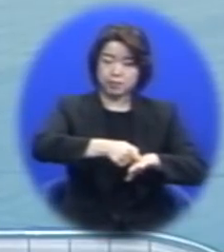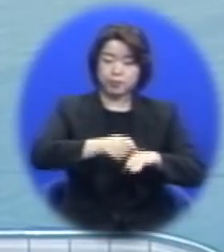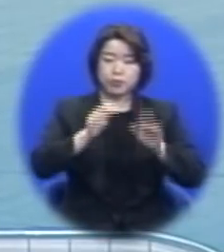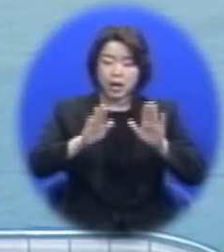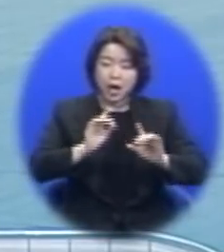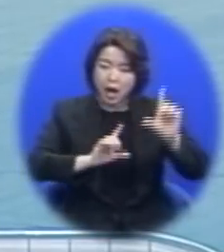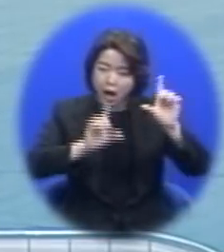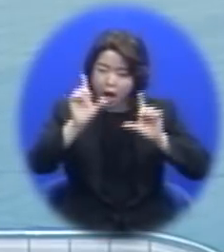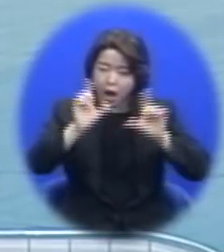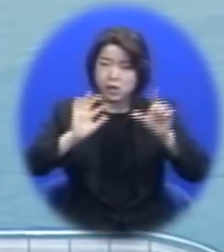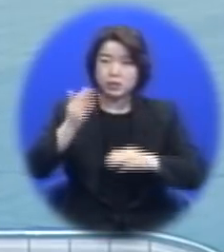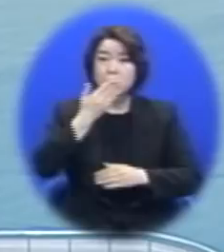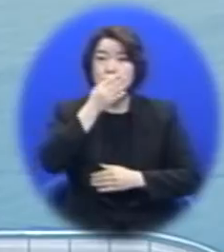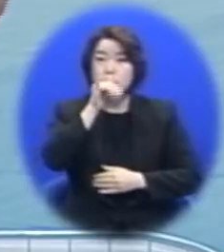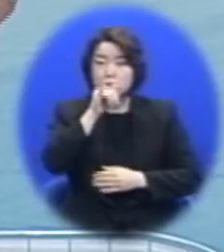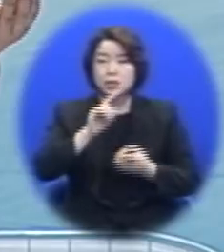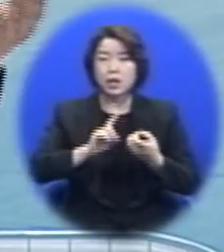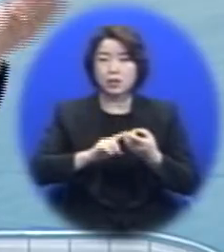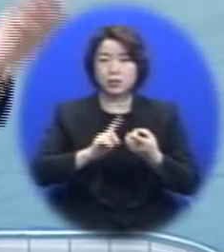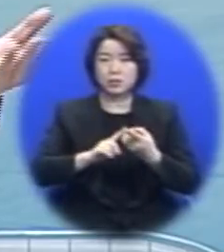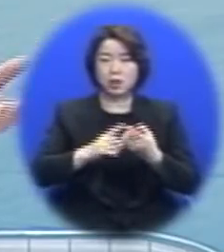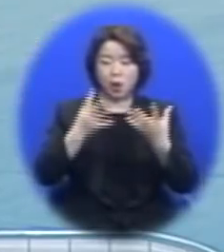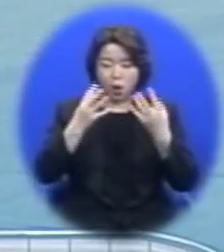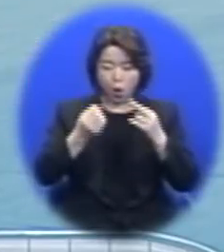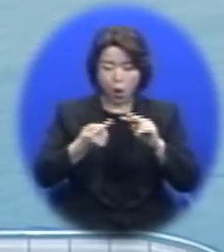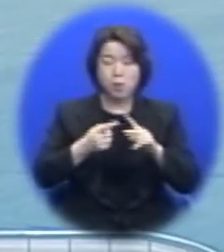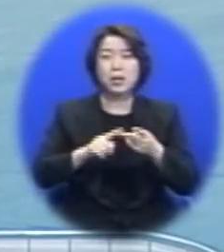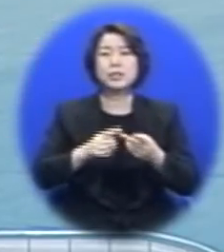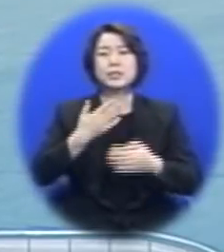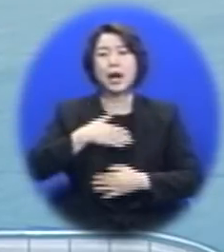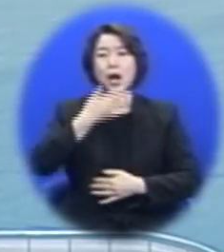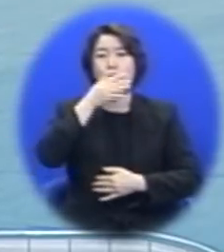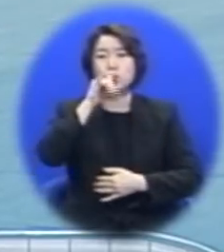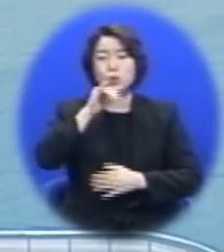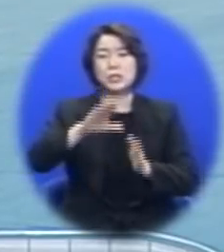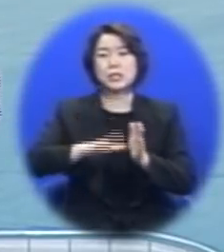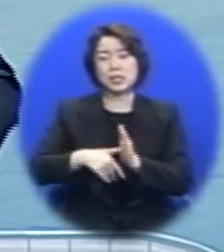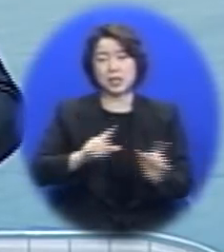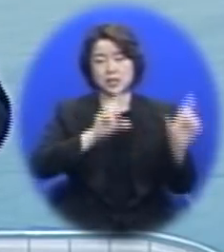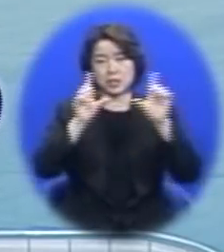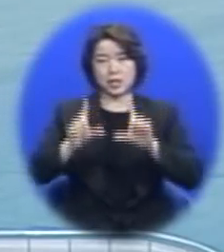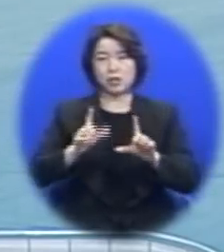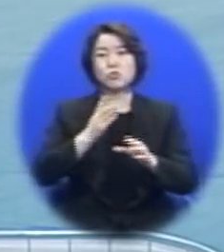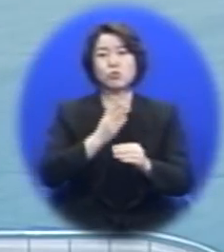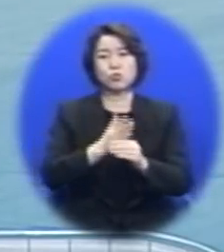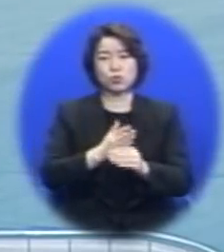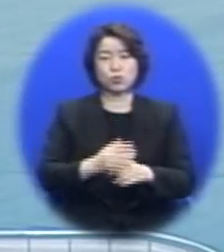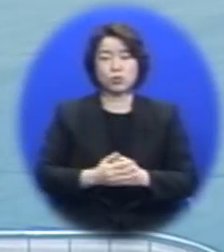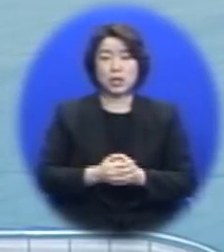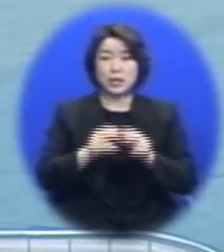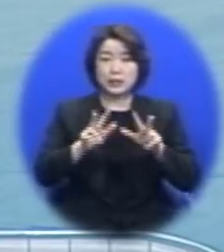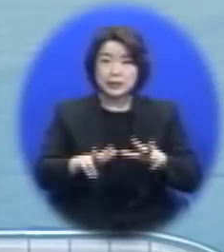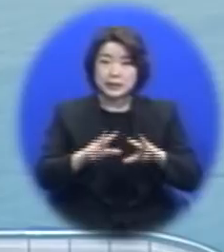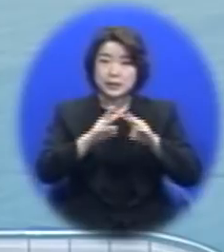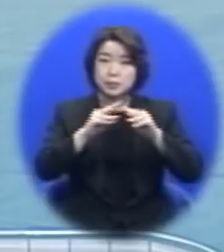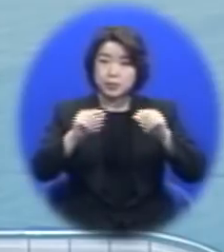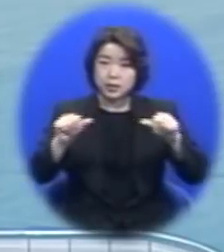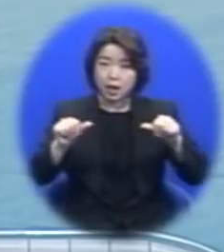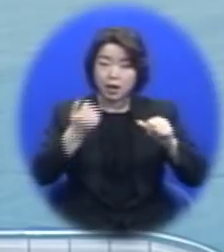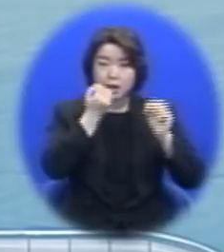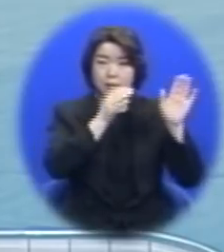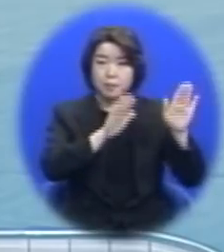현실이 될수 있다는 것을 얼마든지 알수 있는 때에 살고 있어요. 지금 땅과